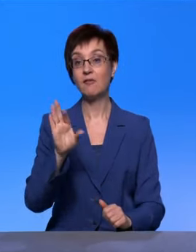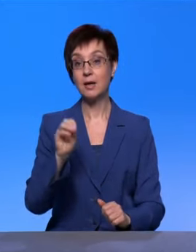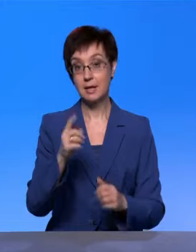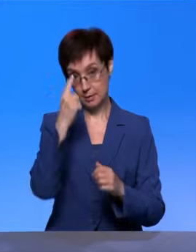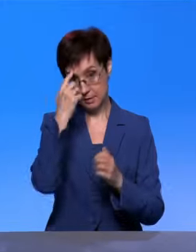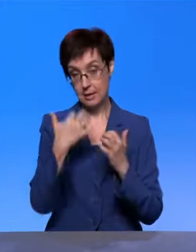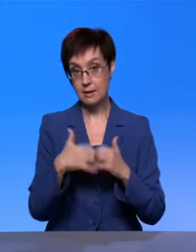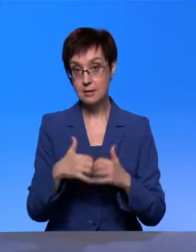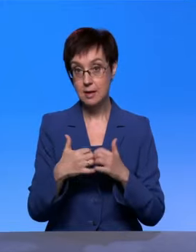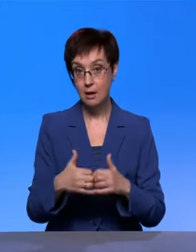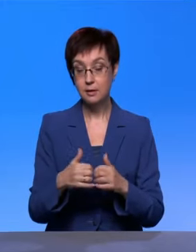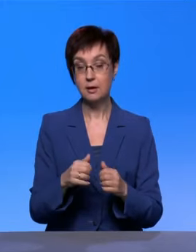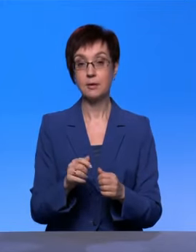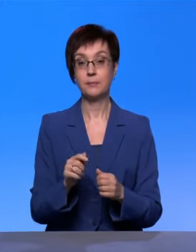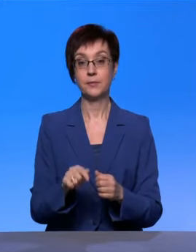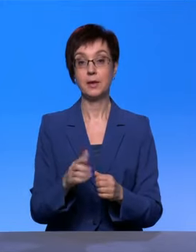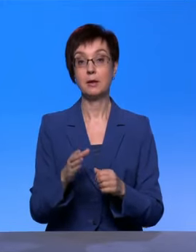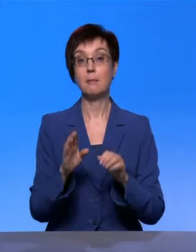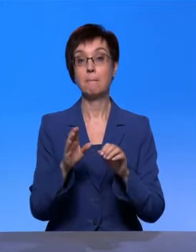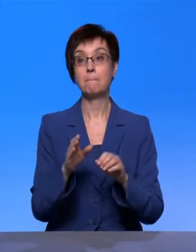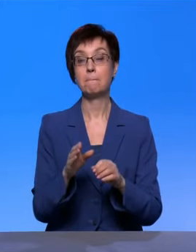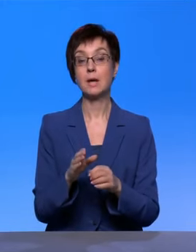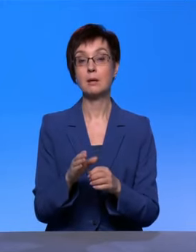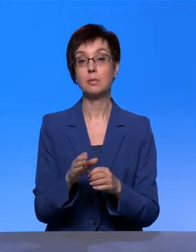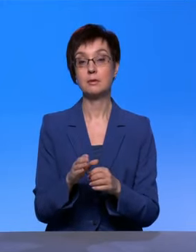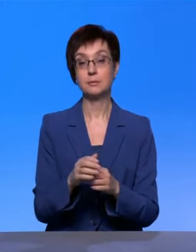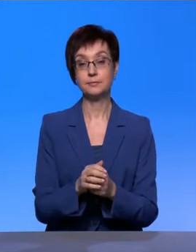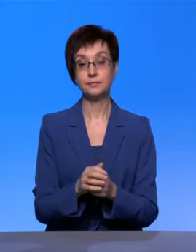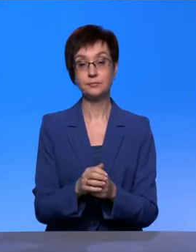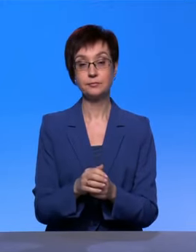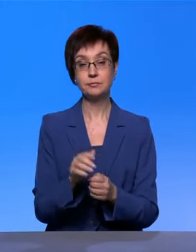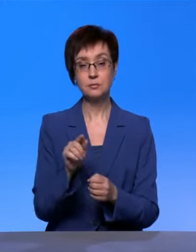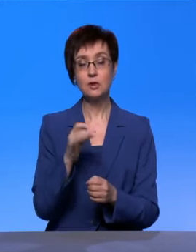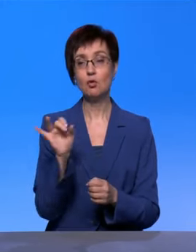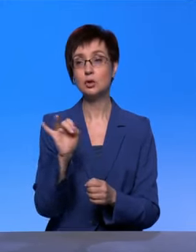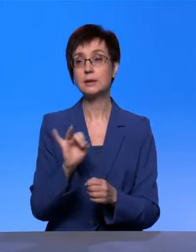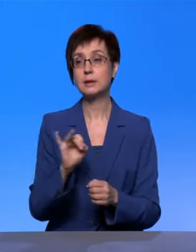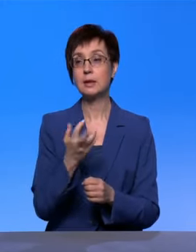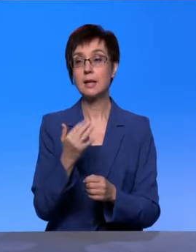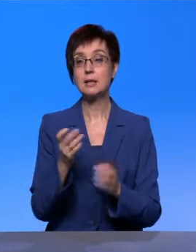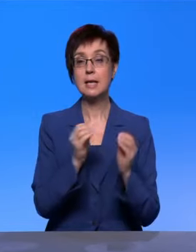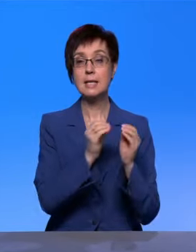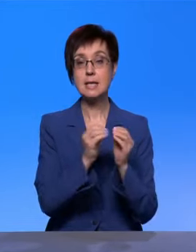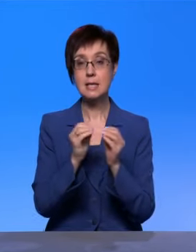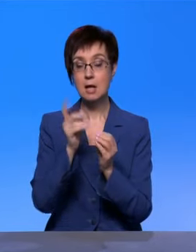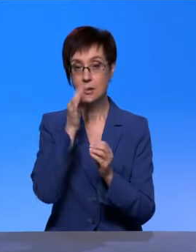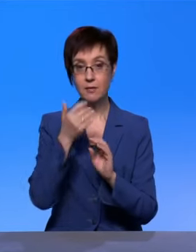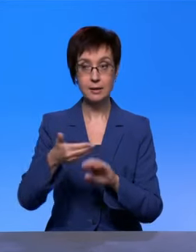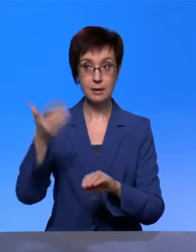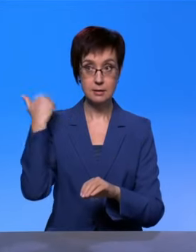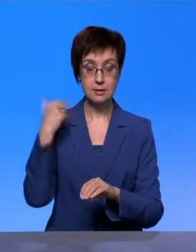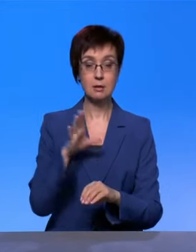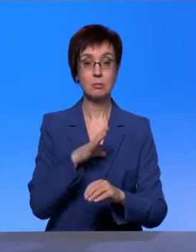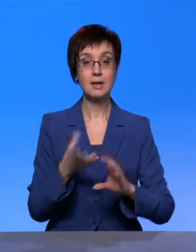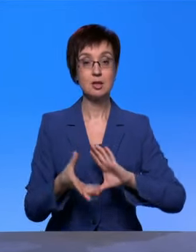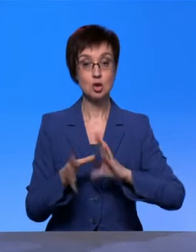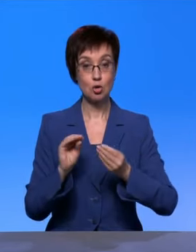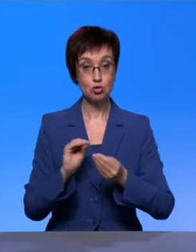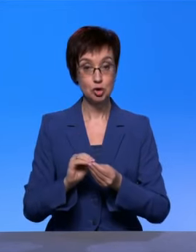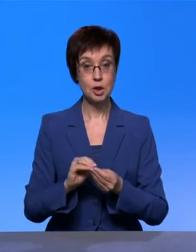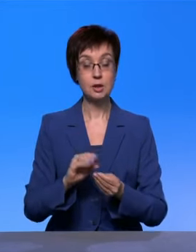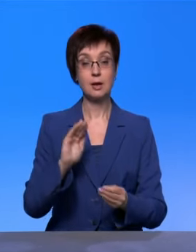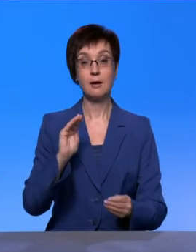утилитарно-пограничное восприятие. Вот интересно, тут несколько десяток лет назад было заключение филологического факультет МГУ.